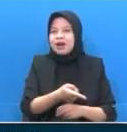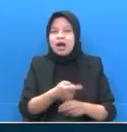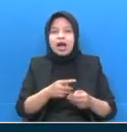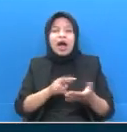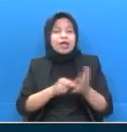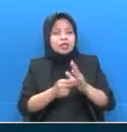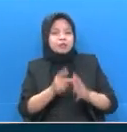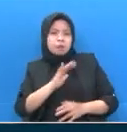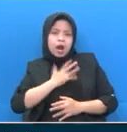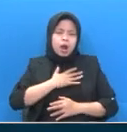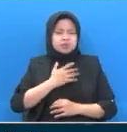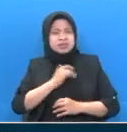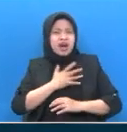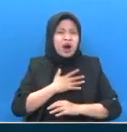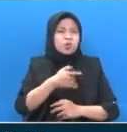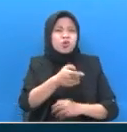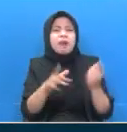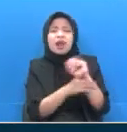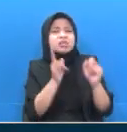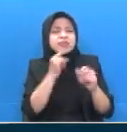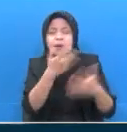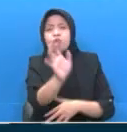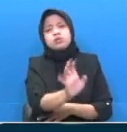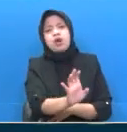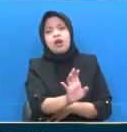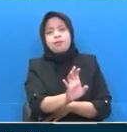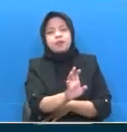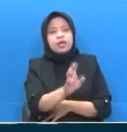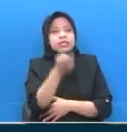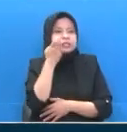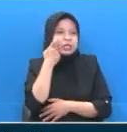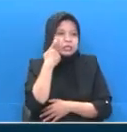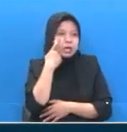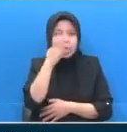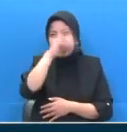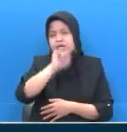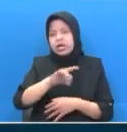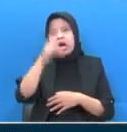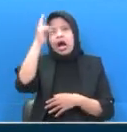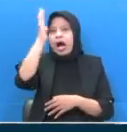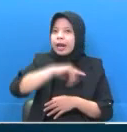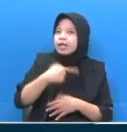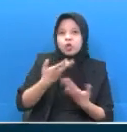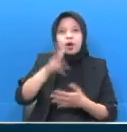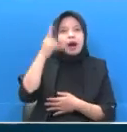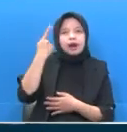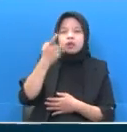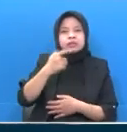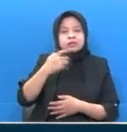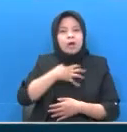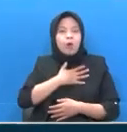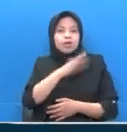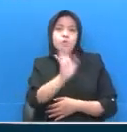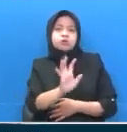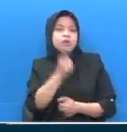perlu keraguan atas kesaksian yang diberikan pada hari ini dan yang kemarin-kemarin itu belum ada suatu nilai